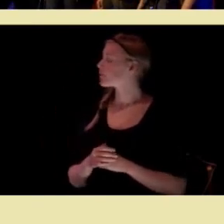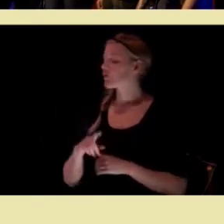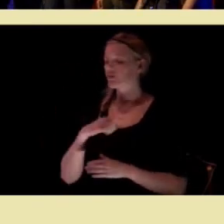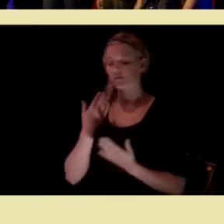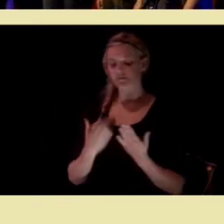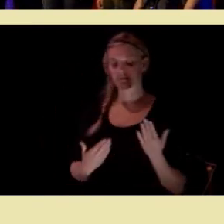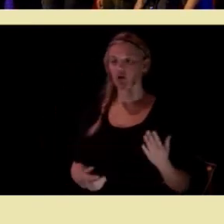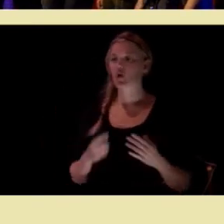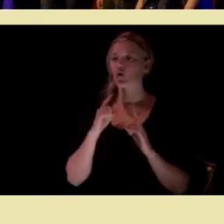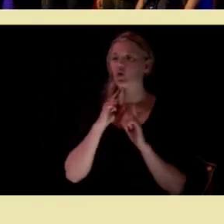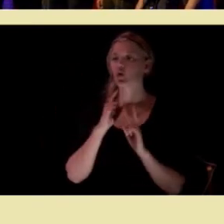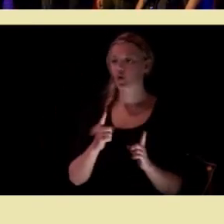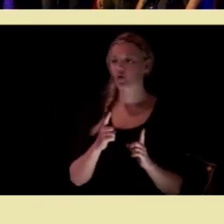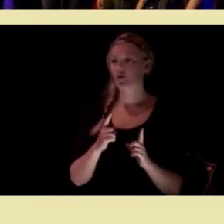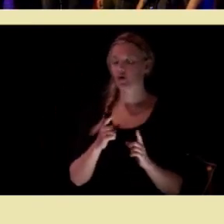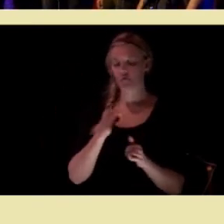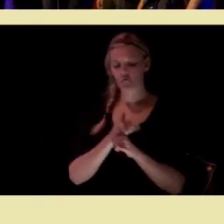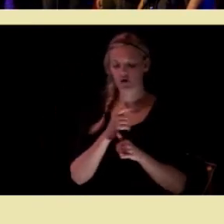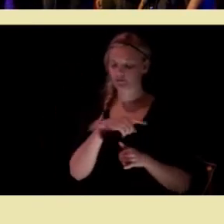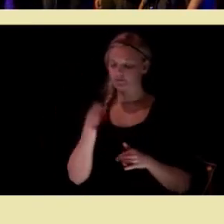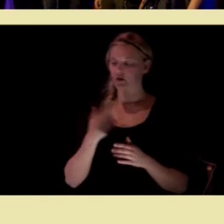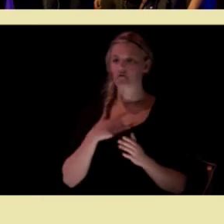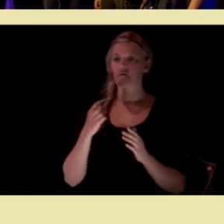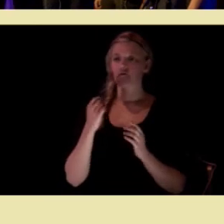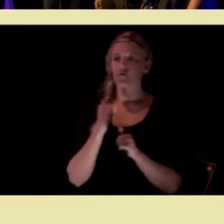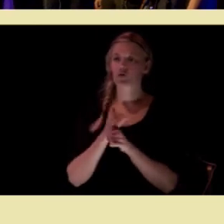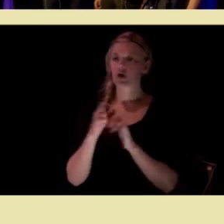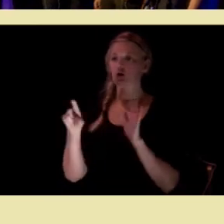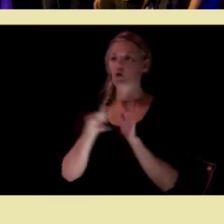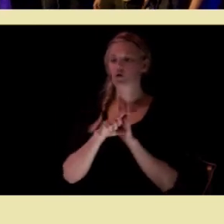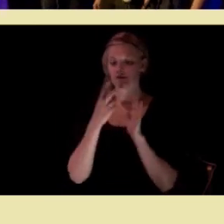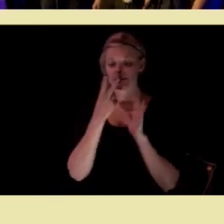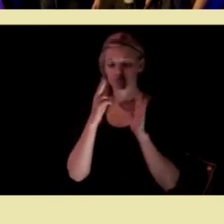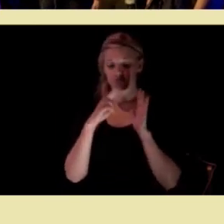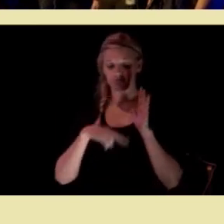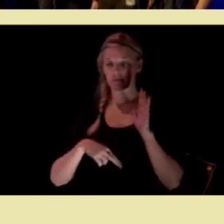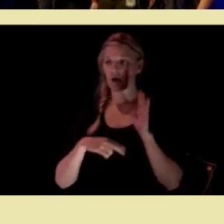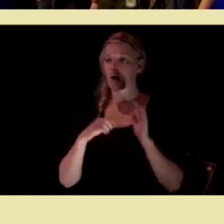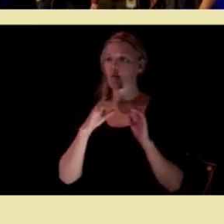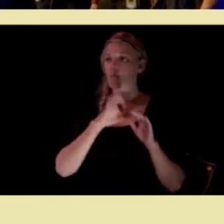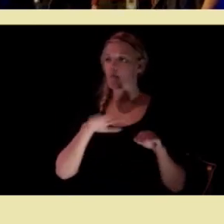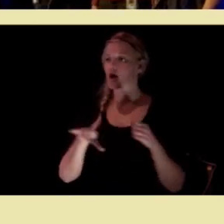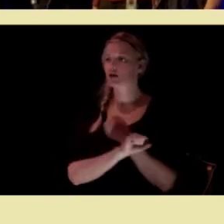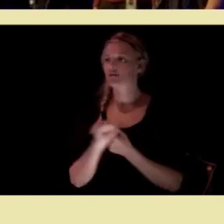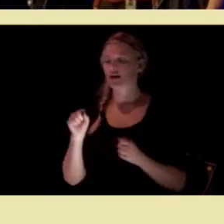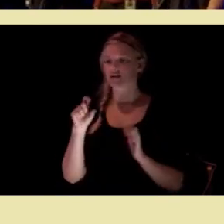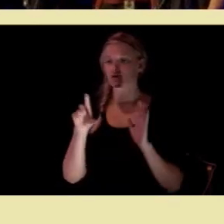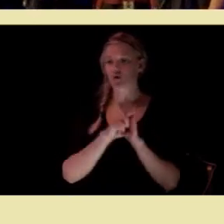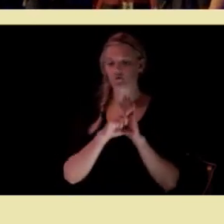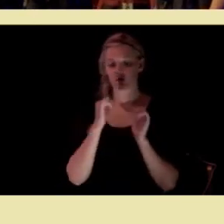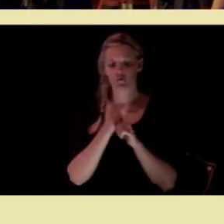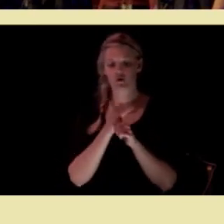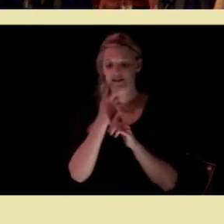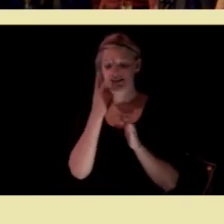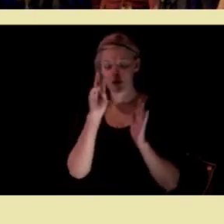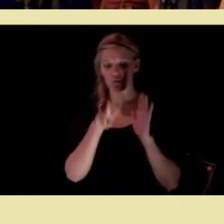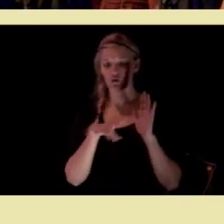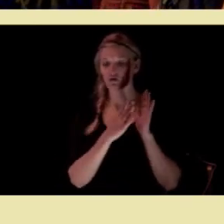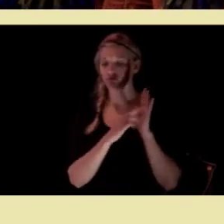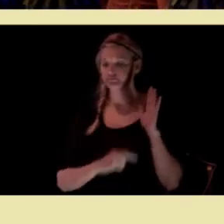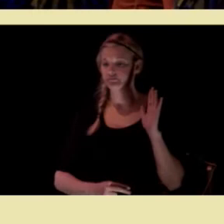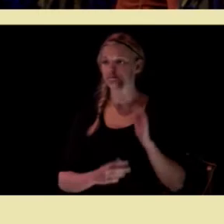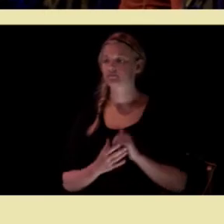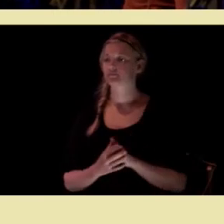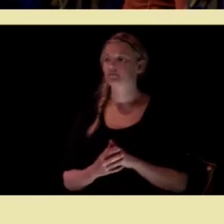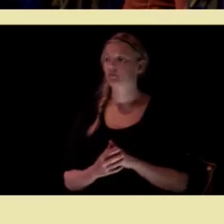og legger frem råd da, I forhold til hvordan vi vil at loven skal se ut. Barnevernloven. Og der vi har